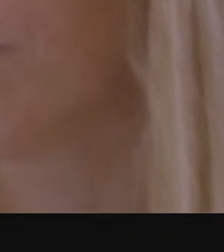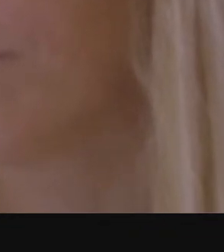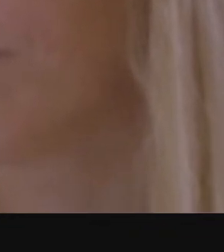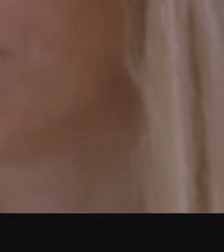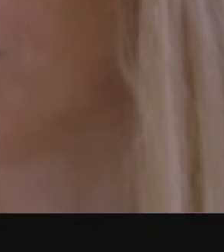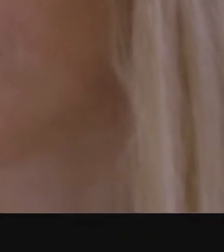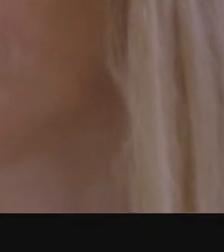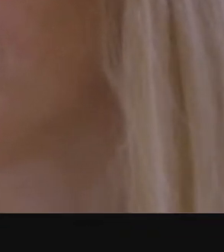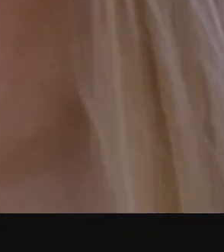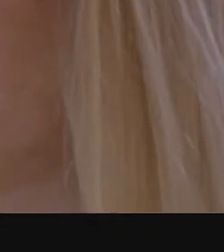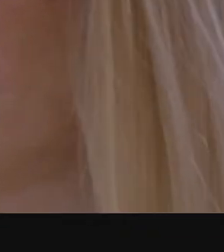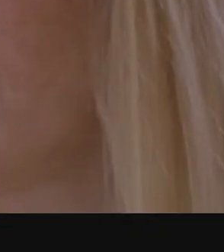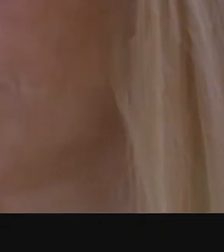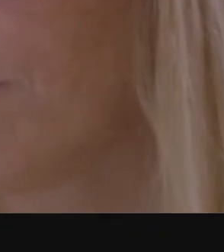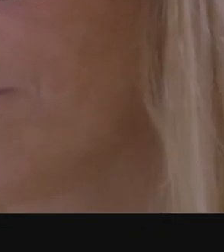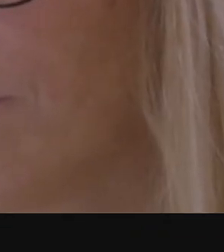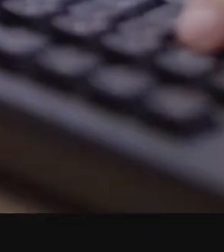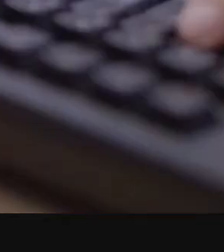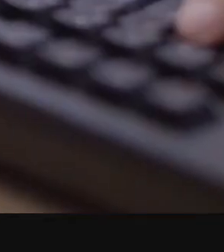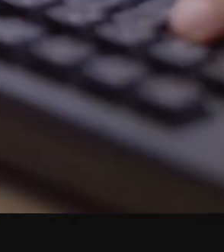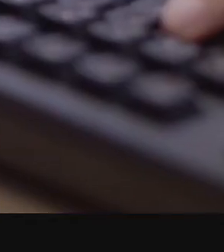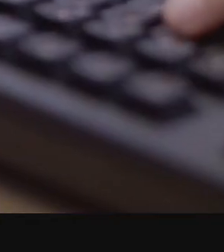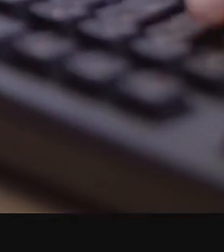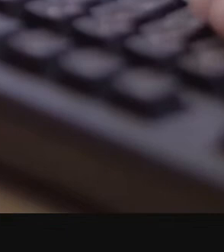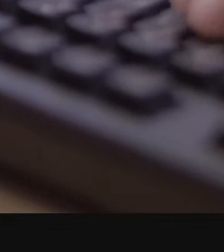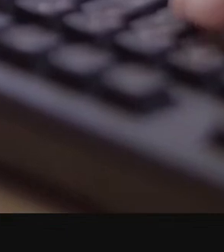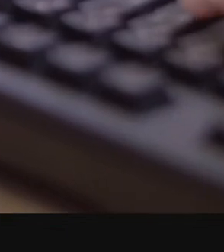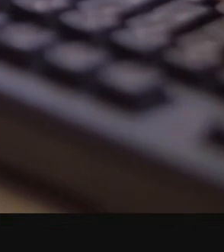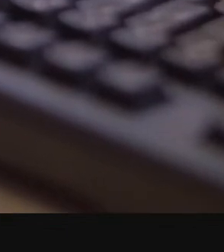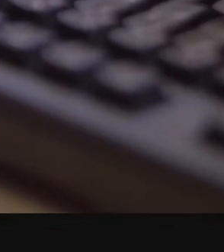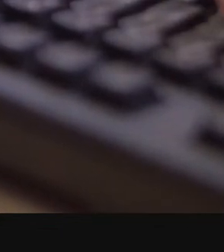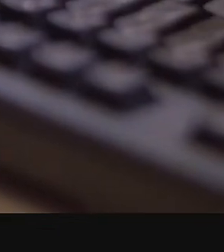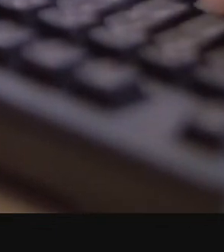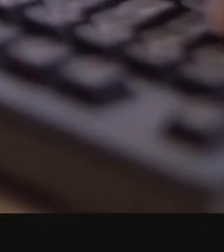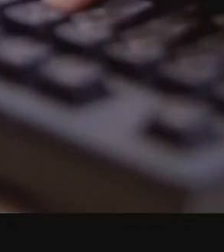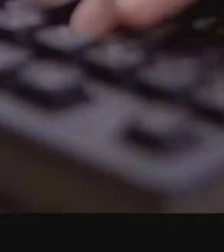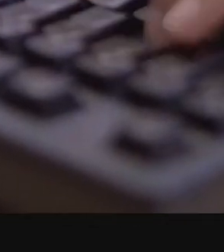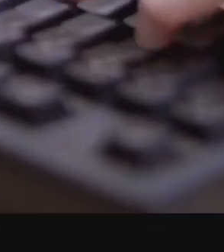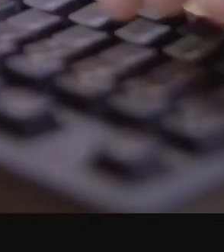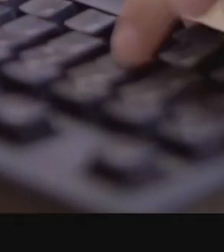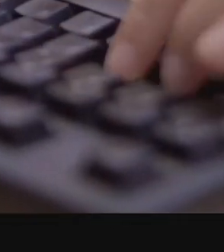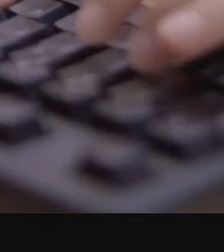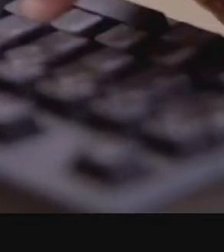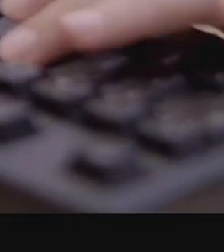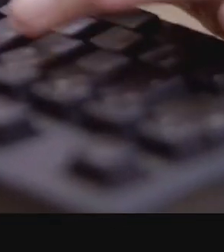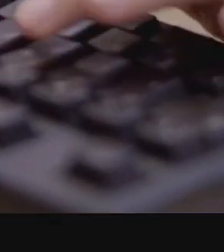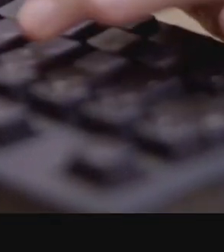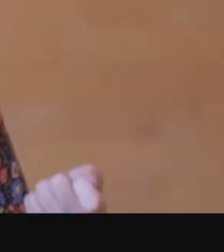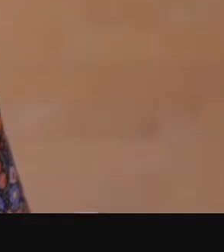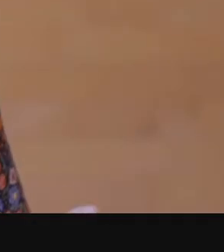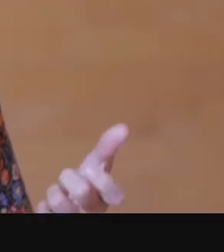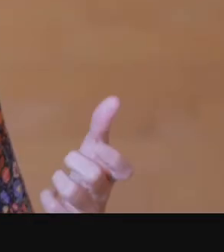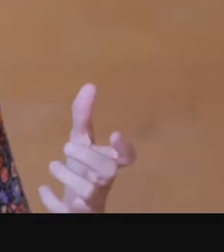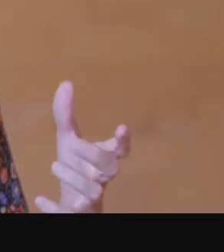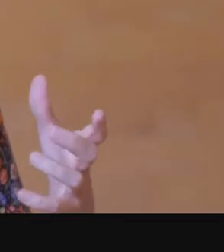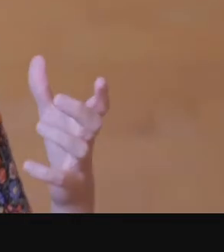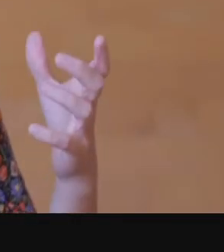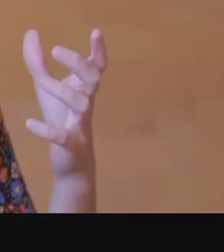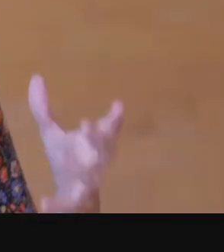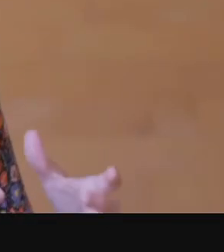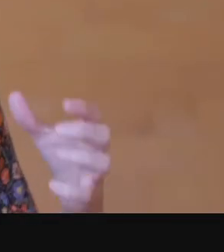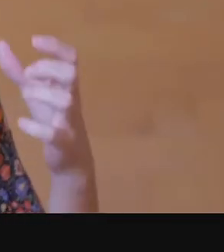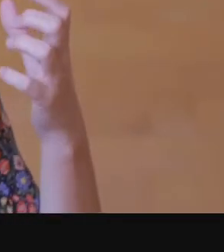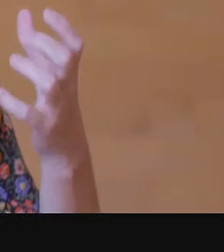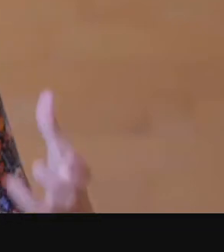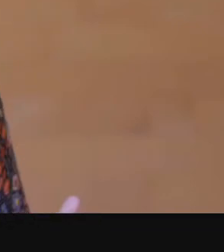Jo venia de ser una mica una rata de biblioteca i, per tant, tot el que és estudis, reunir-me amb experts i entendre també la part